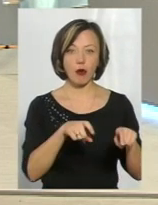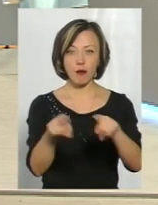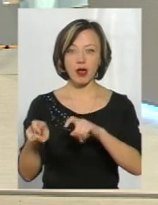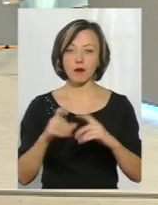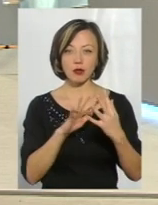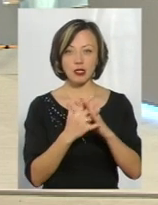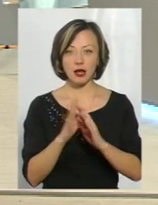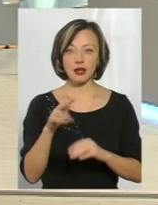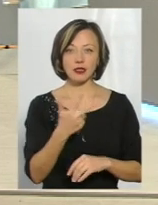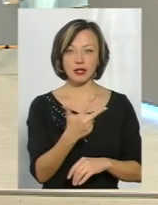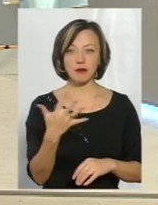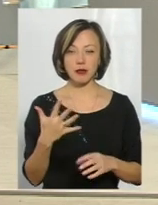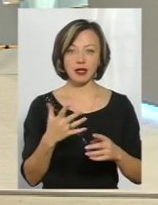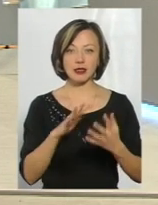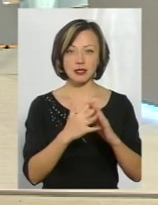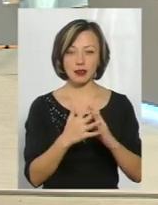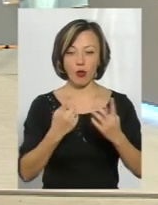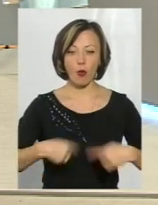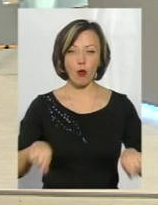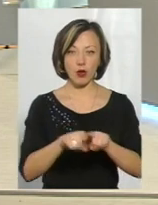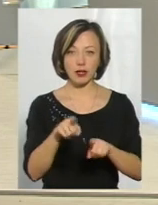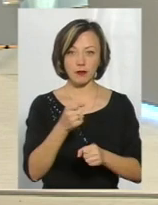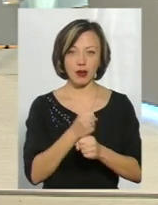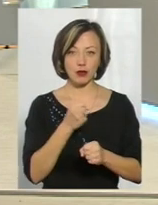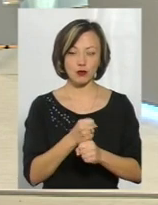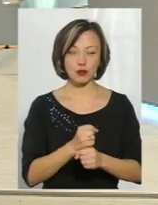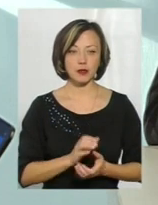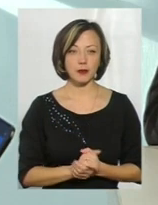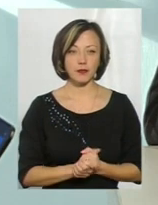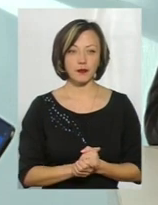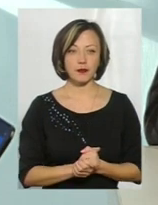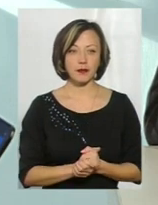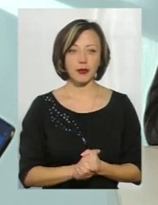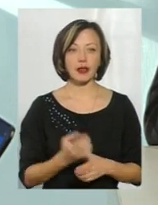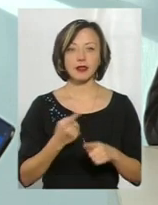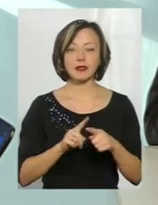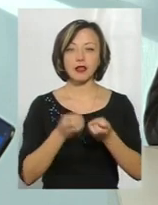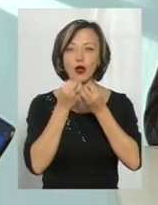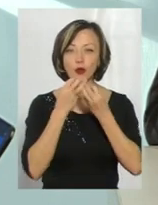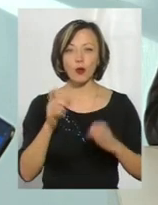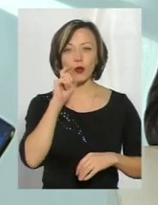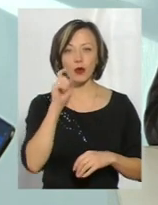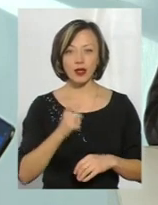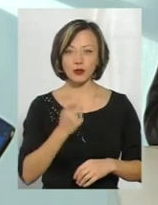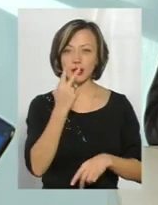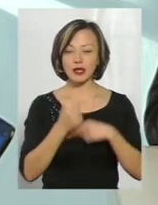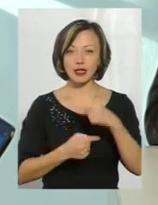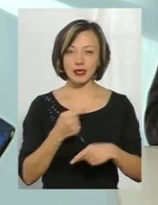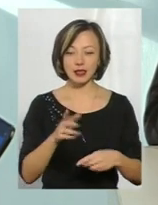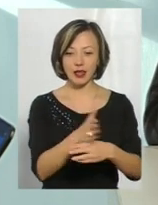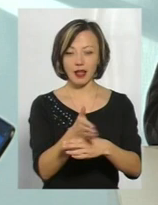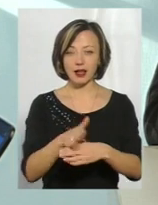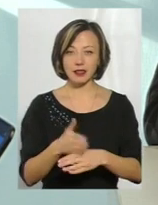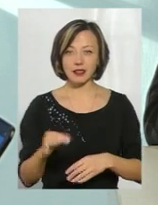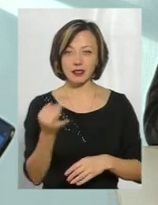селах, там хай 3-5 сіл попаде в округ, і ти там працюєш. Ну, це вже така добра українською традицією нарізати цікаво